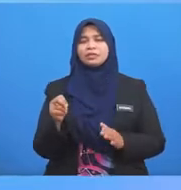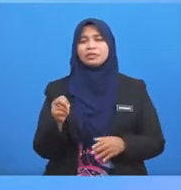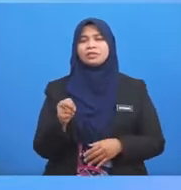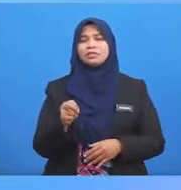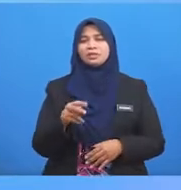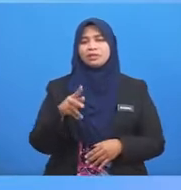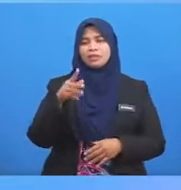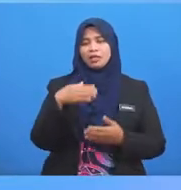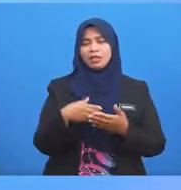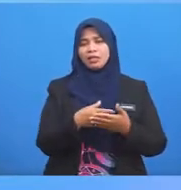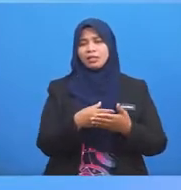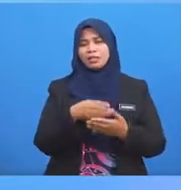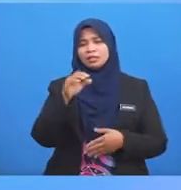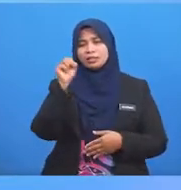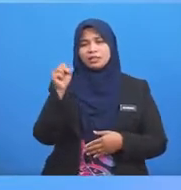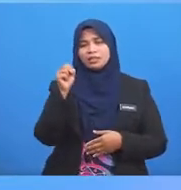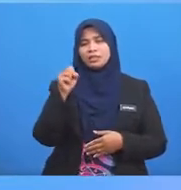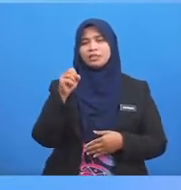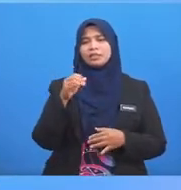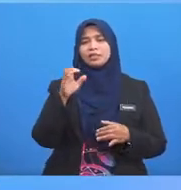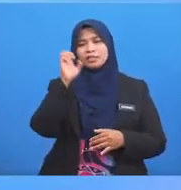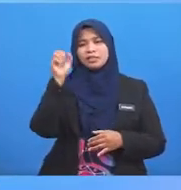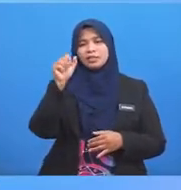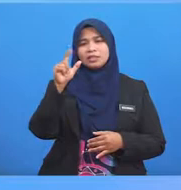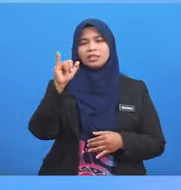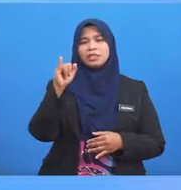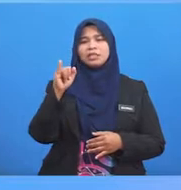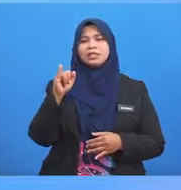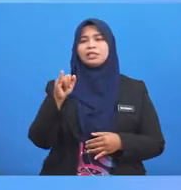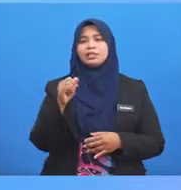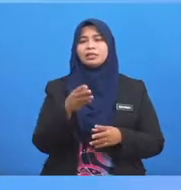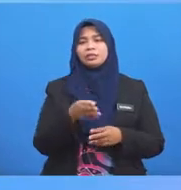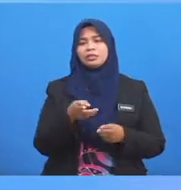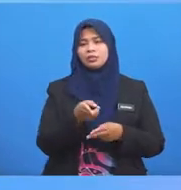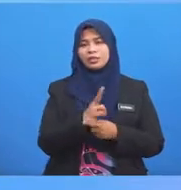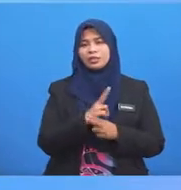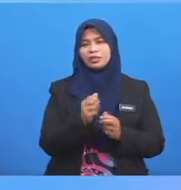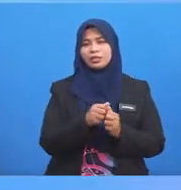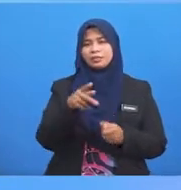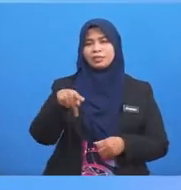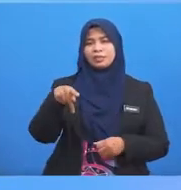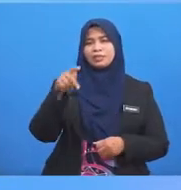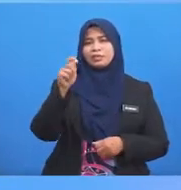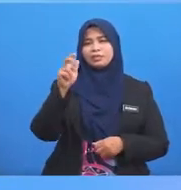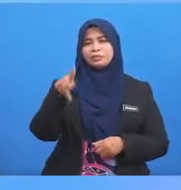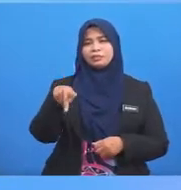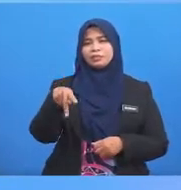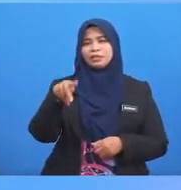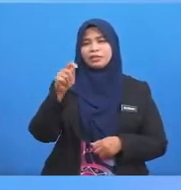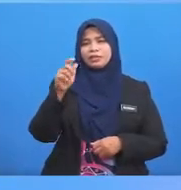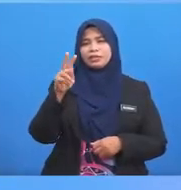Ali berhutang dengan PT-PTN, bukan dengan pihak lain. Kedua,